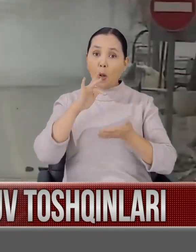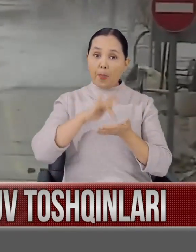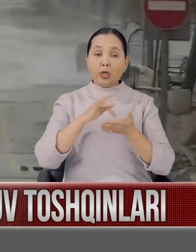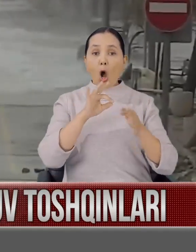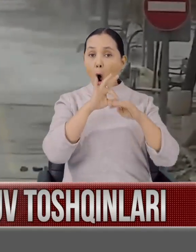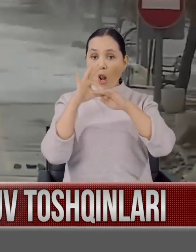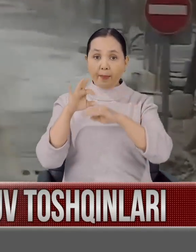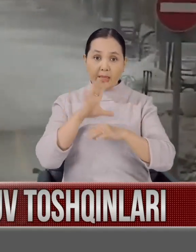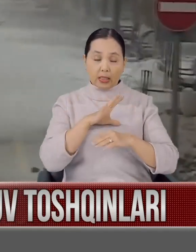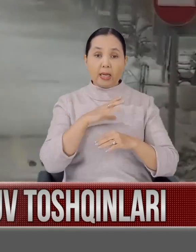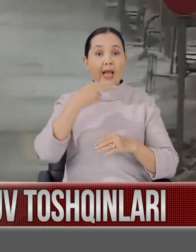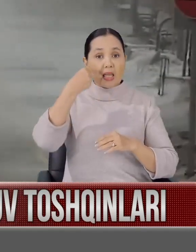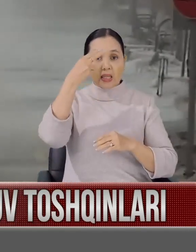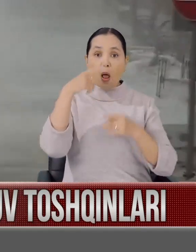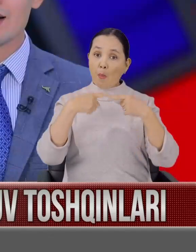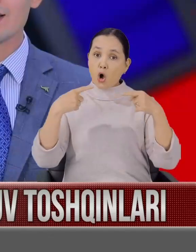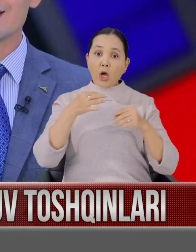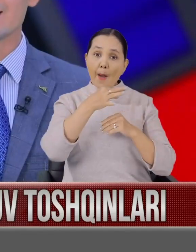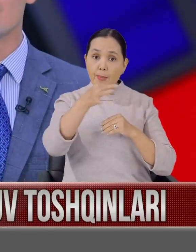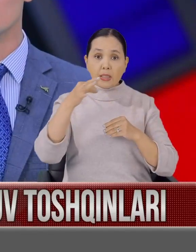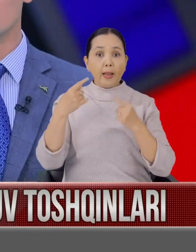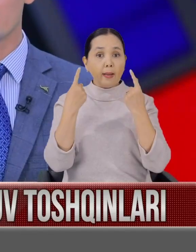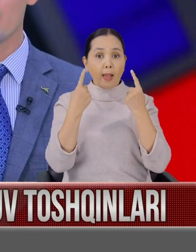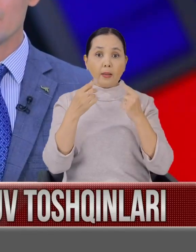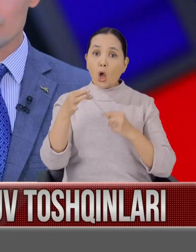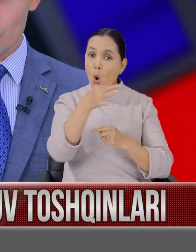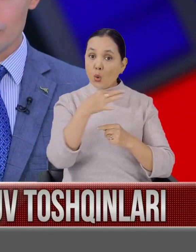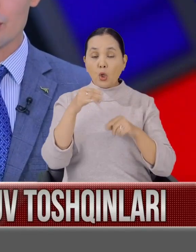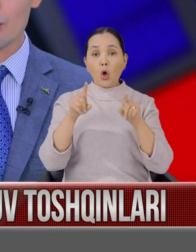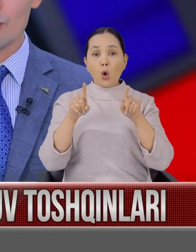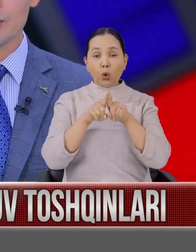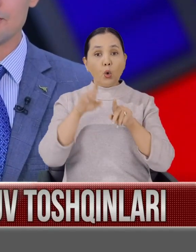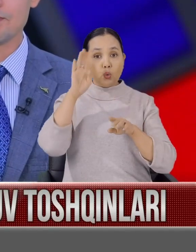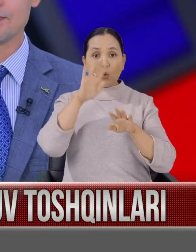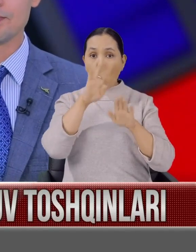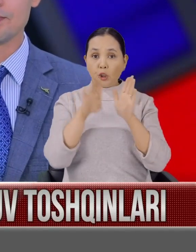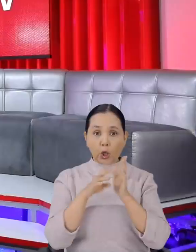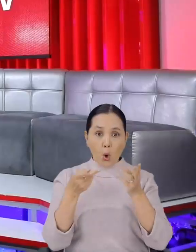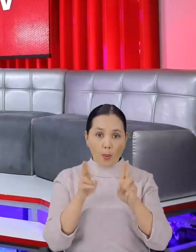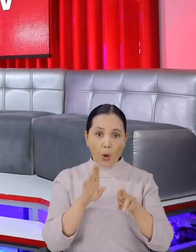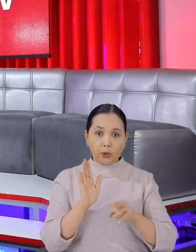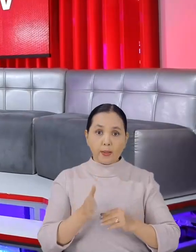markazlariga olib ketildi. Italiyaning boshqa mintaqalaridagi katta hududlar ham suv ostida qolmoqda.